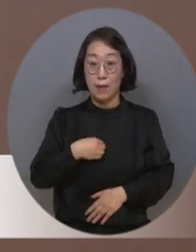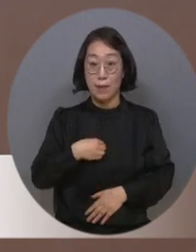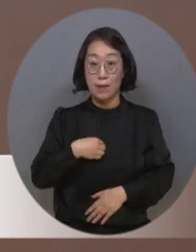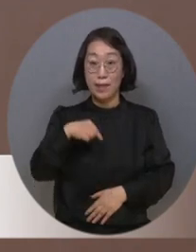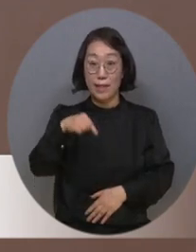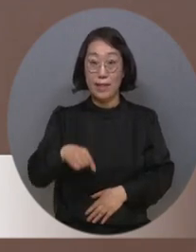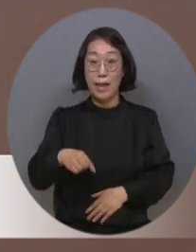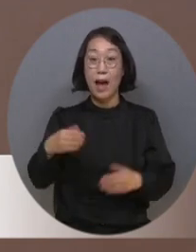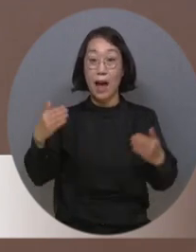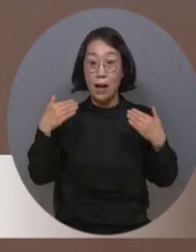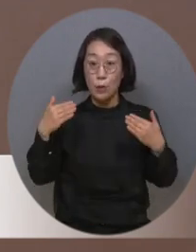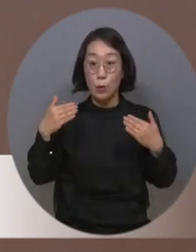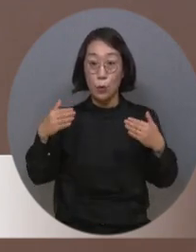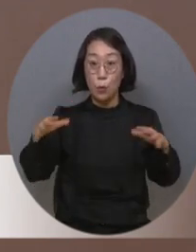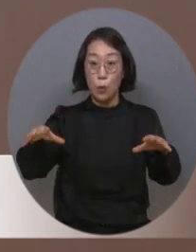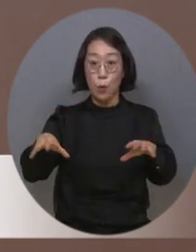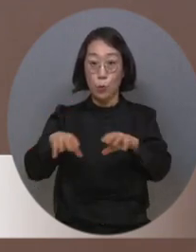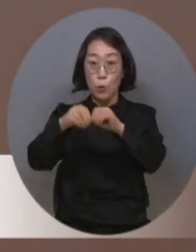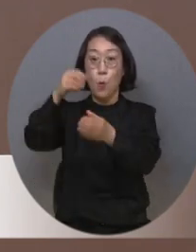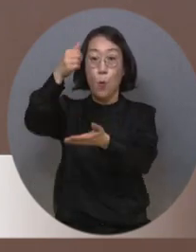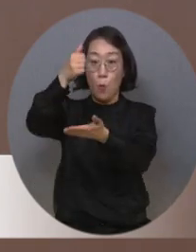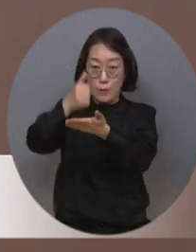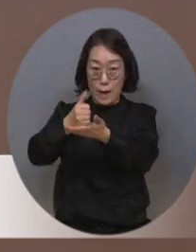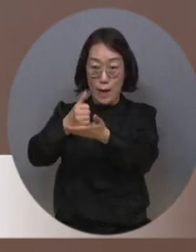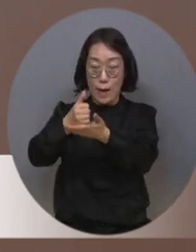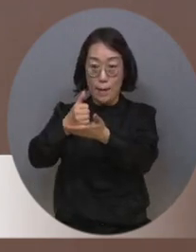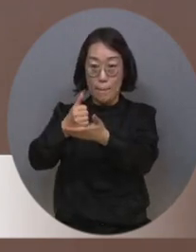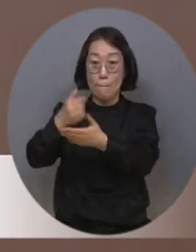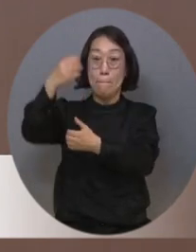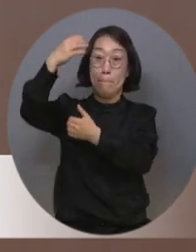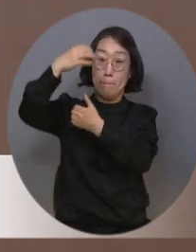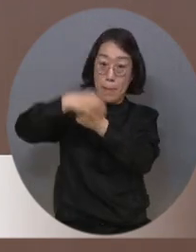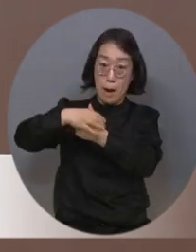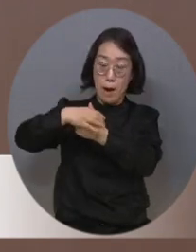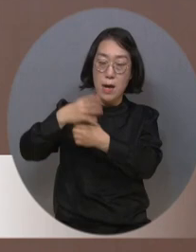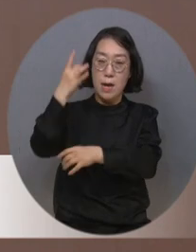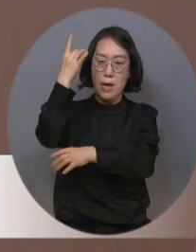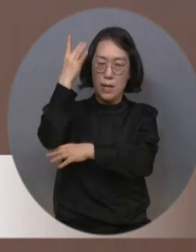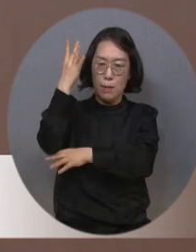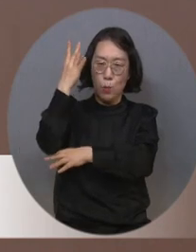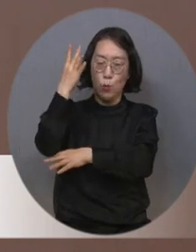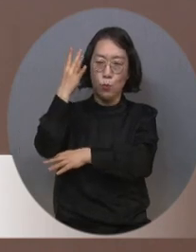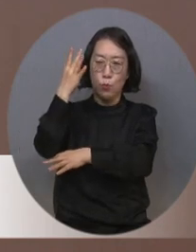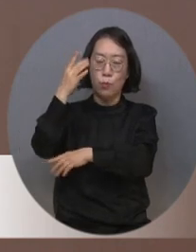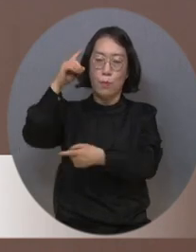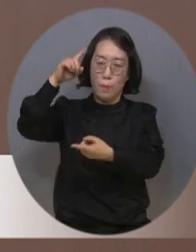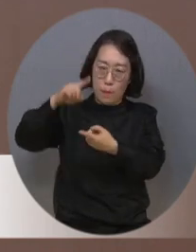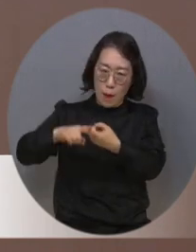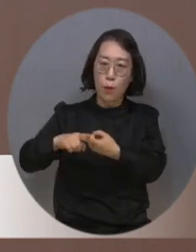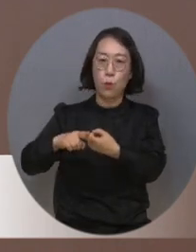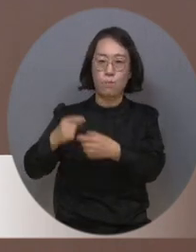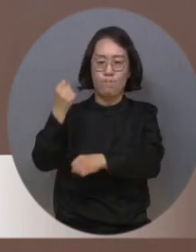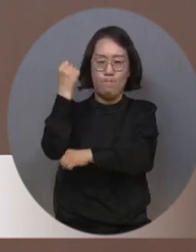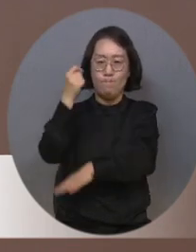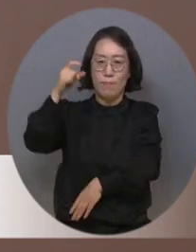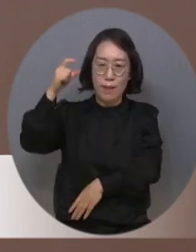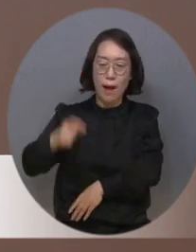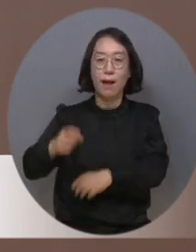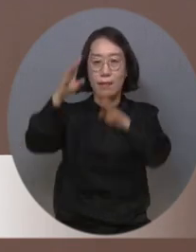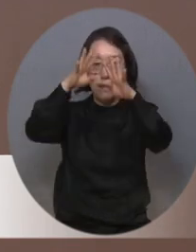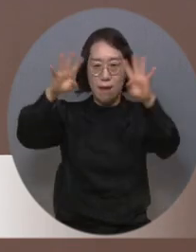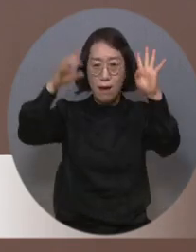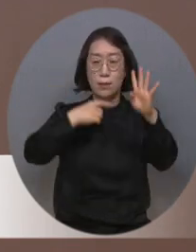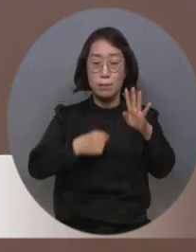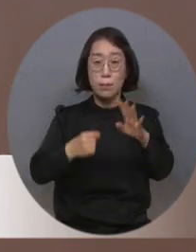전북대학교 총장으로서 기본에 충실한 대학을 만들고자 합니다. 대학의